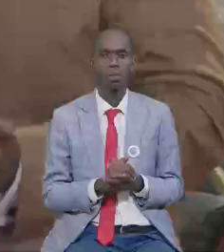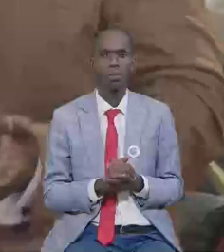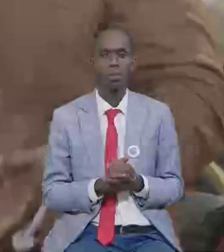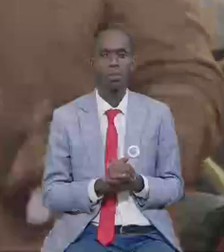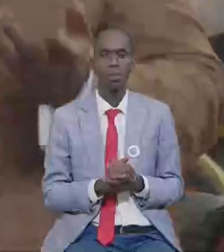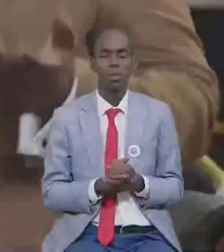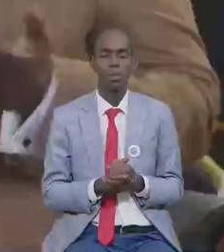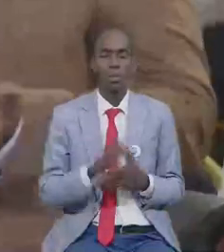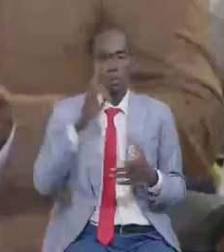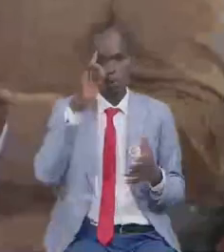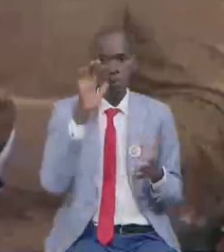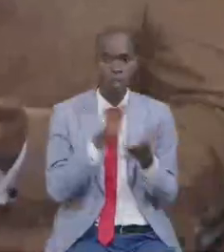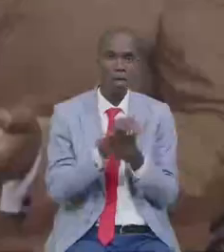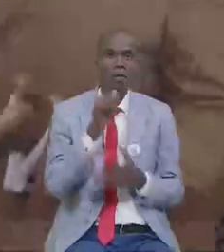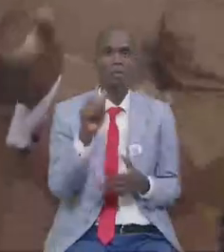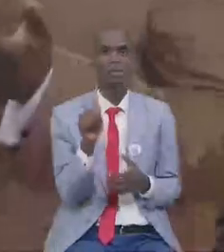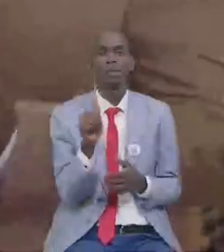Crois.